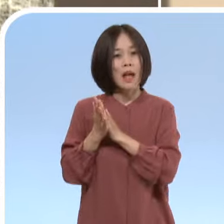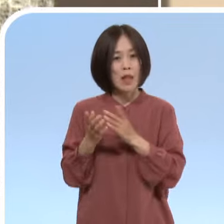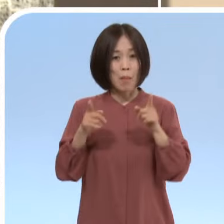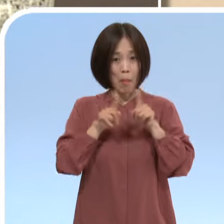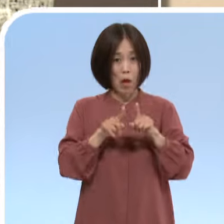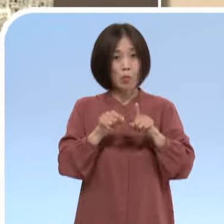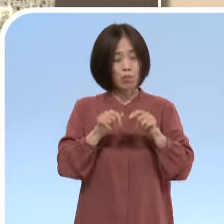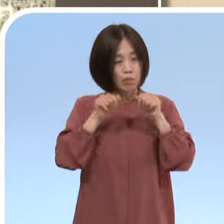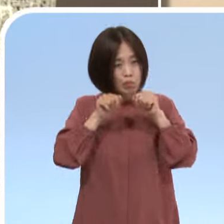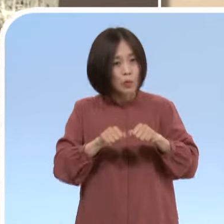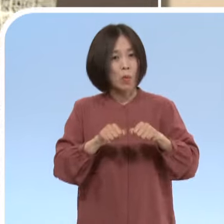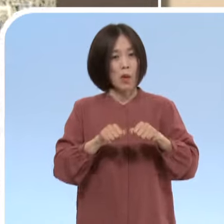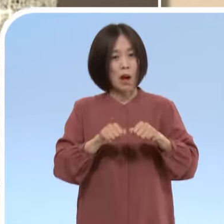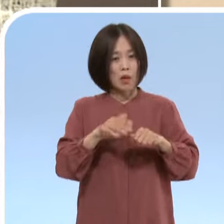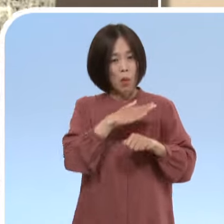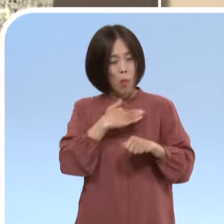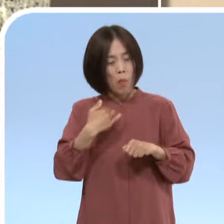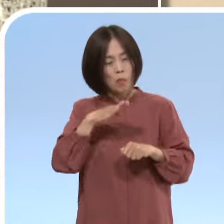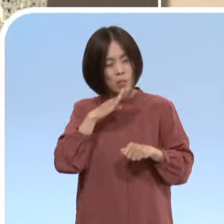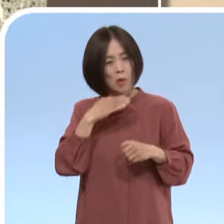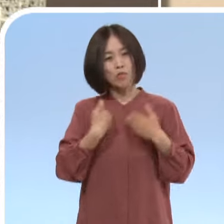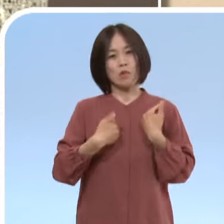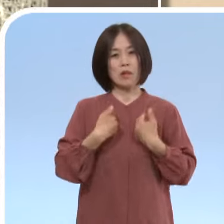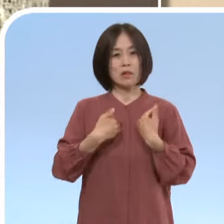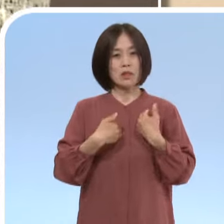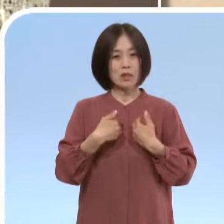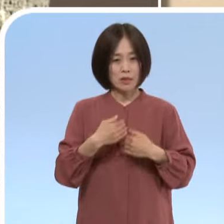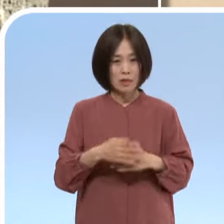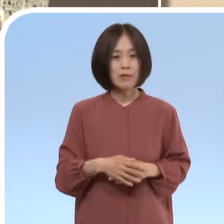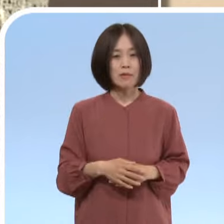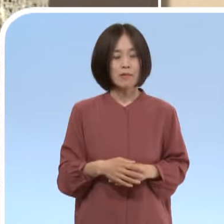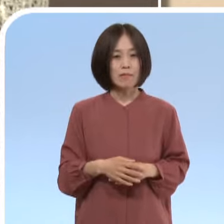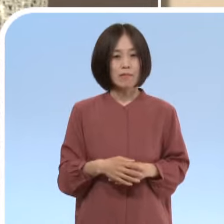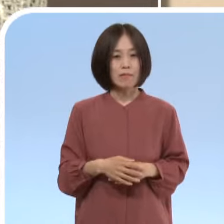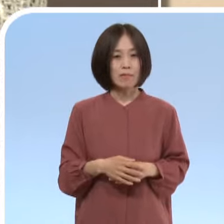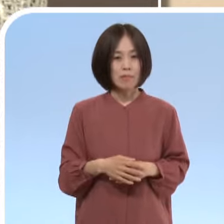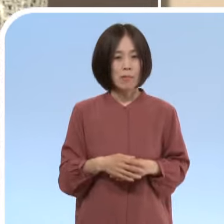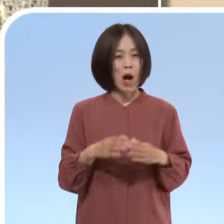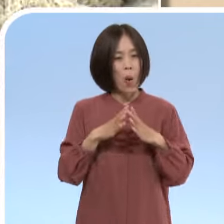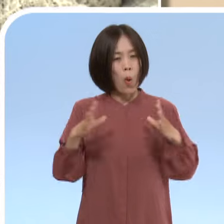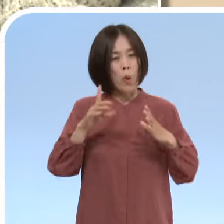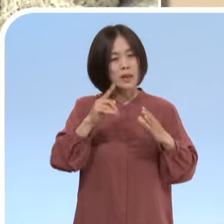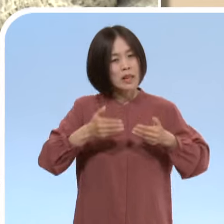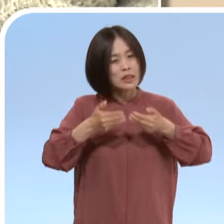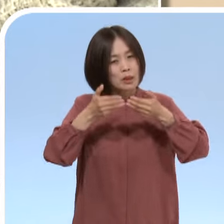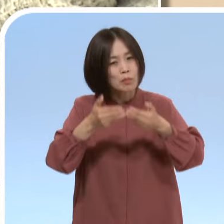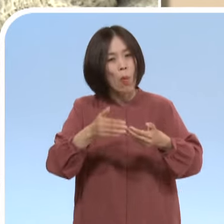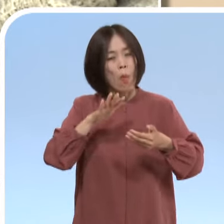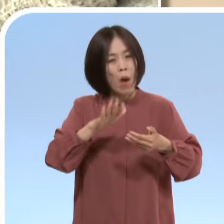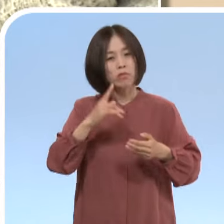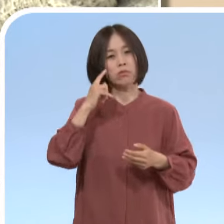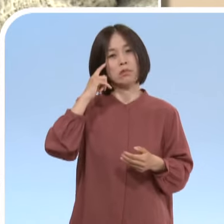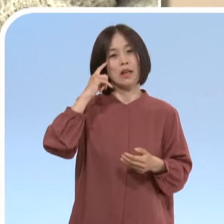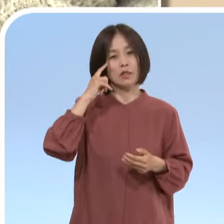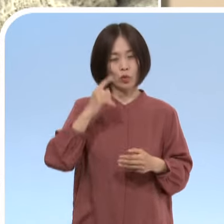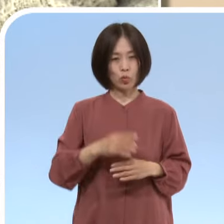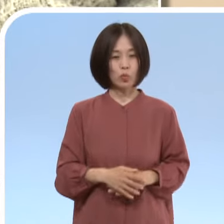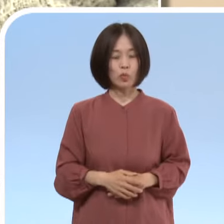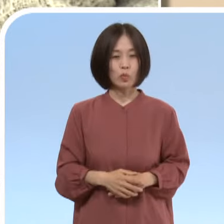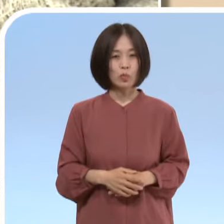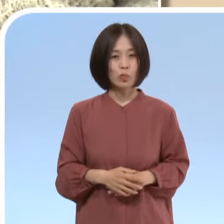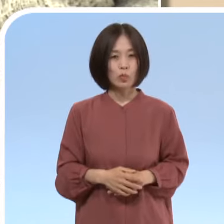兵庫県でやっぱりパートナーシップが認められて、私たちはすごく嬉しいと思っています。 大きな一歩ではあると